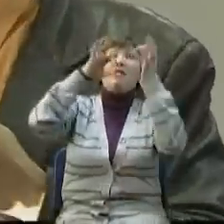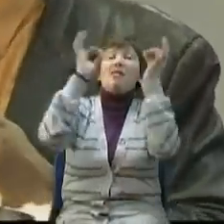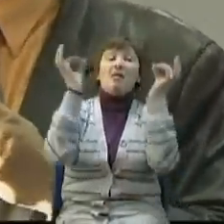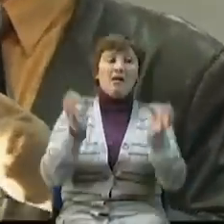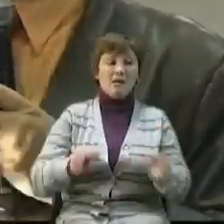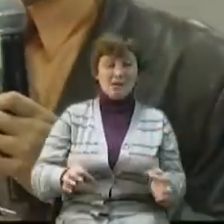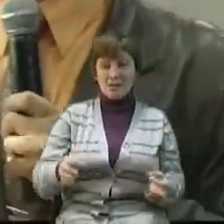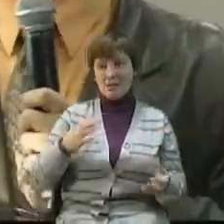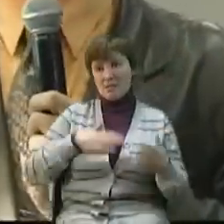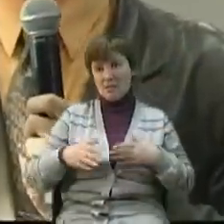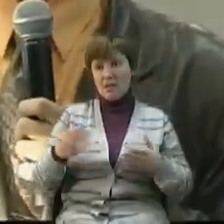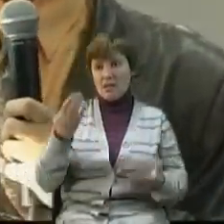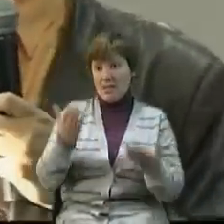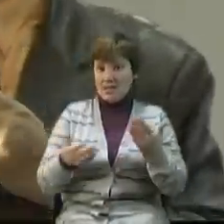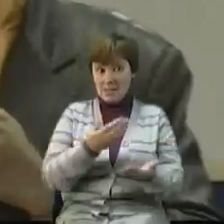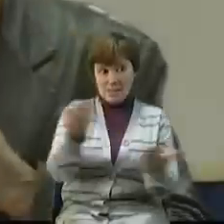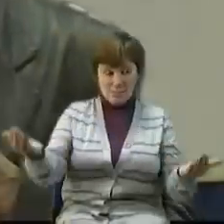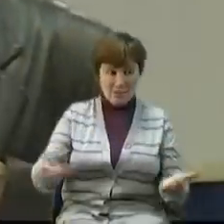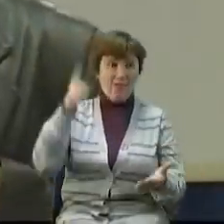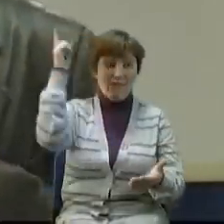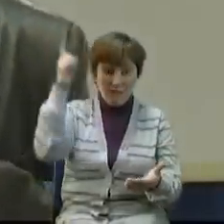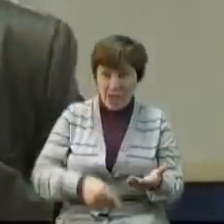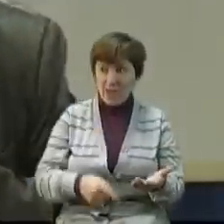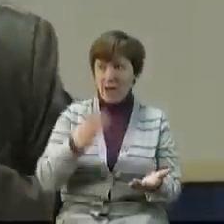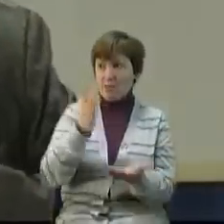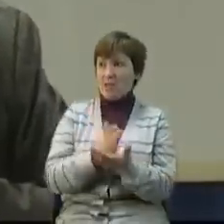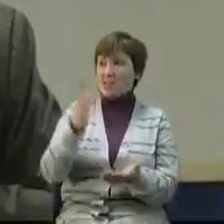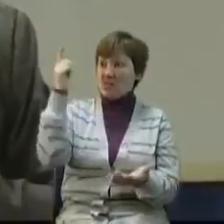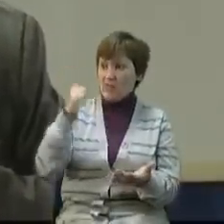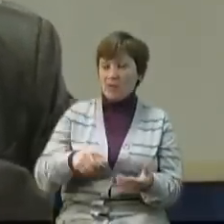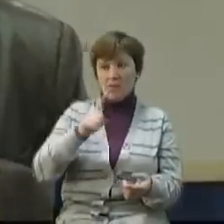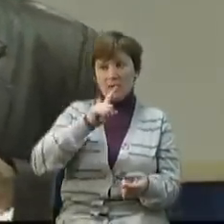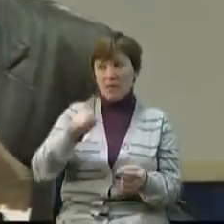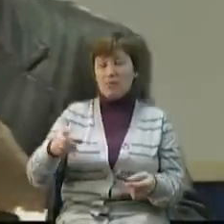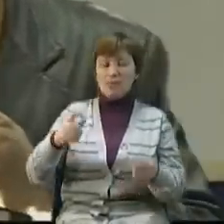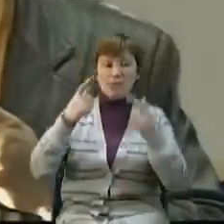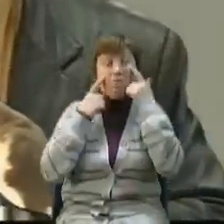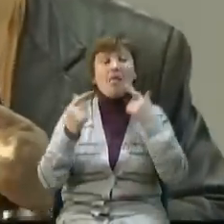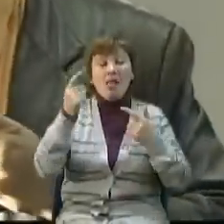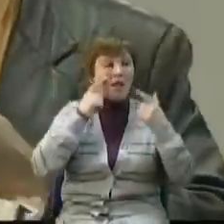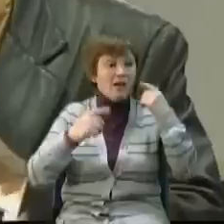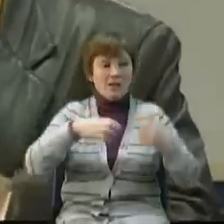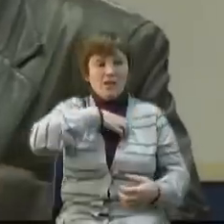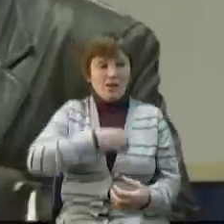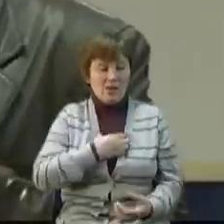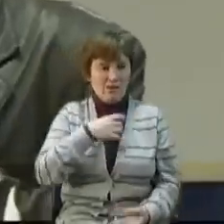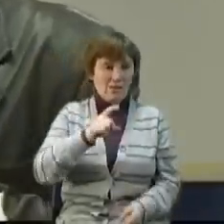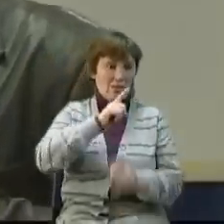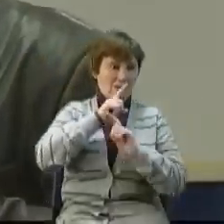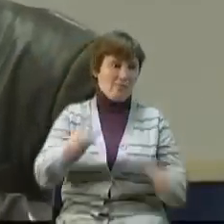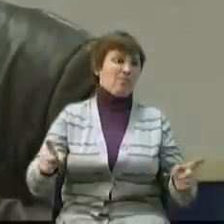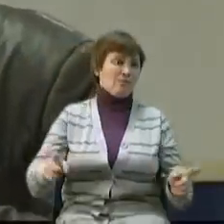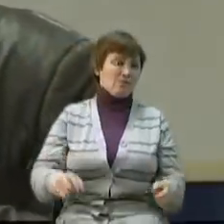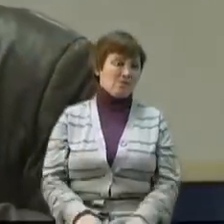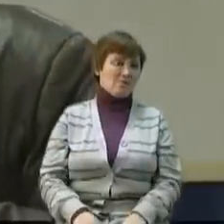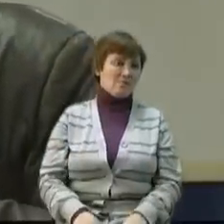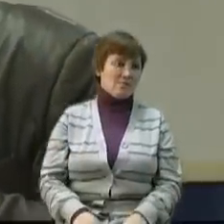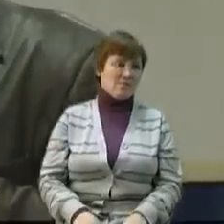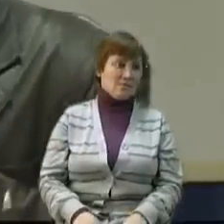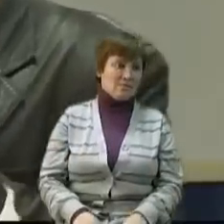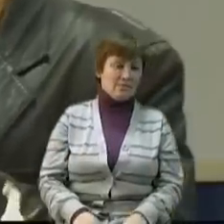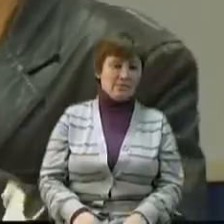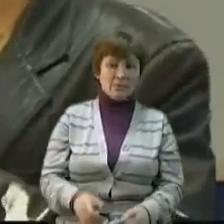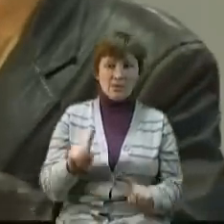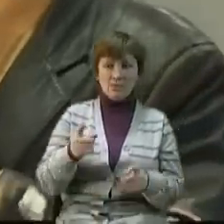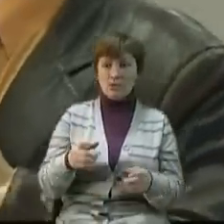это верим, и у нас есть такая вера, мы не будем скорбить, как прочие, написано. Потому что люди скорбят. Нам,